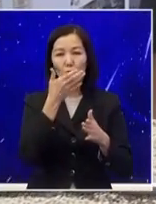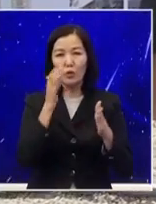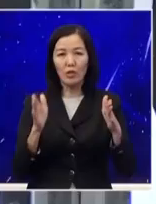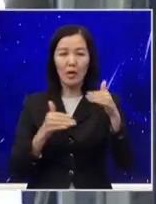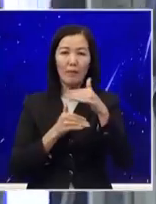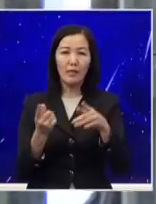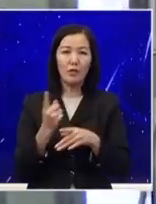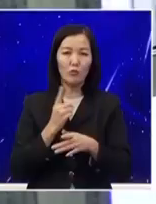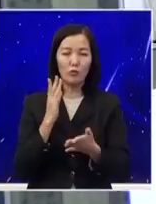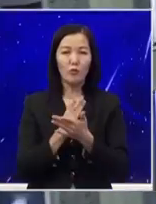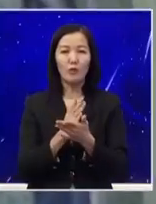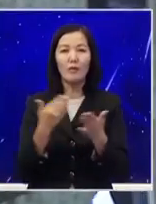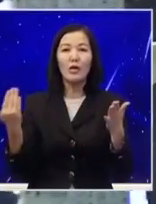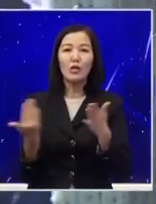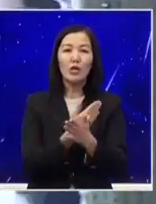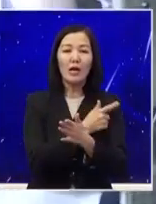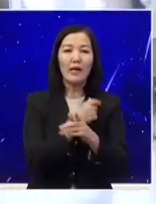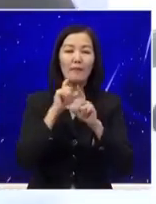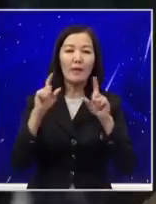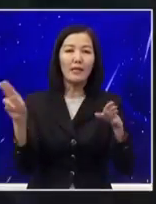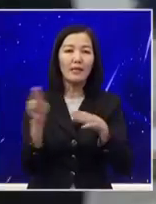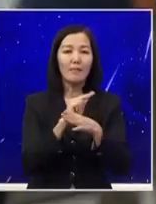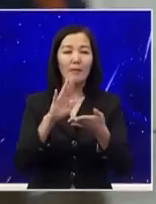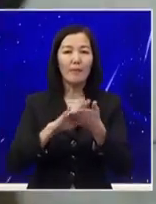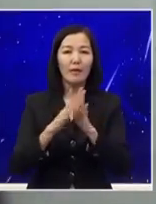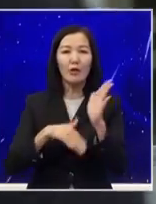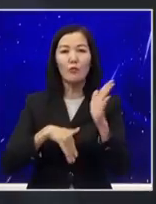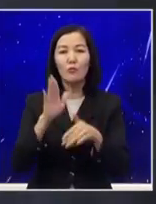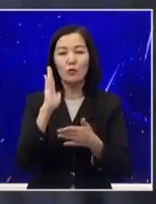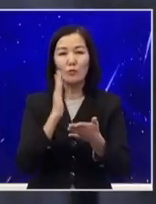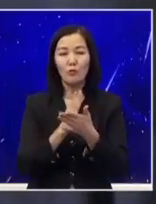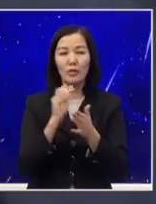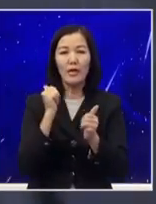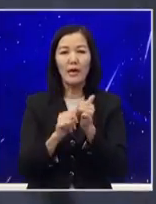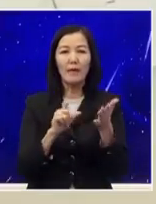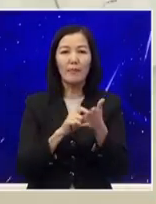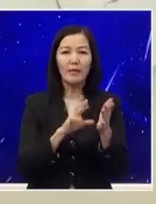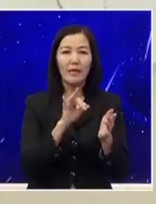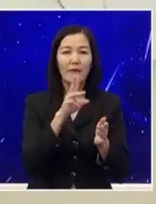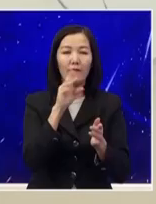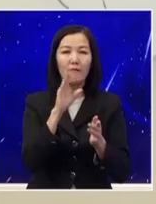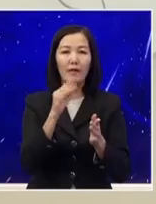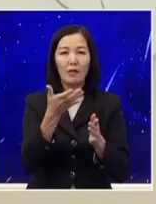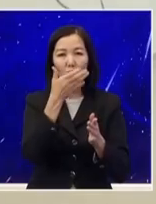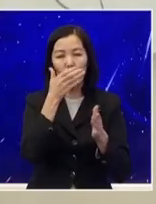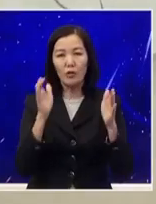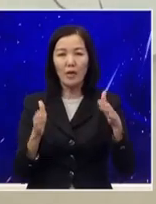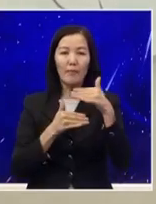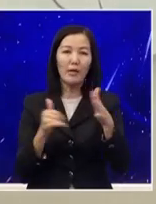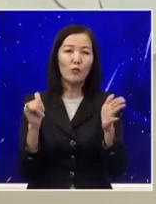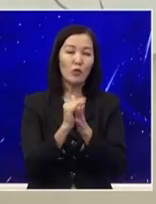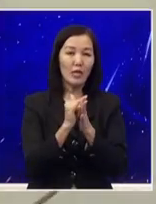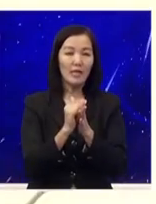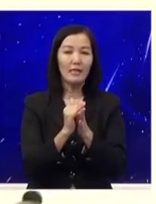отырмыз. Жаңа емханада науқастарды емдеуге барлық жағдай жасалады. Әр палатаға ИВЛ оттегі аппараттары орнатылады. Ол